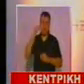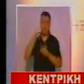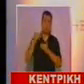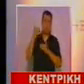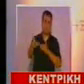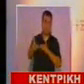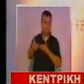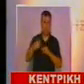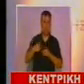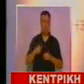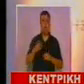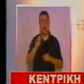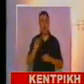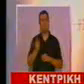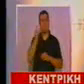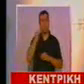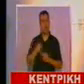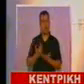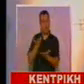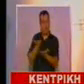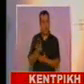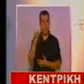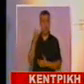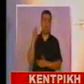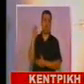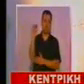θα θέλαμε να βάλουμε έτσι ένα ερώτημα.